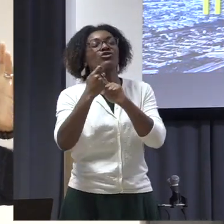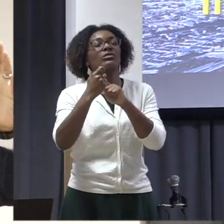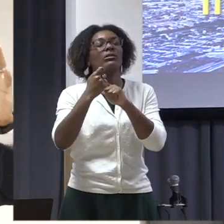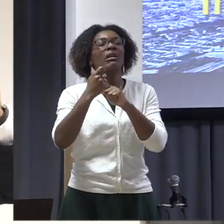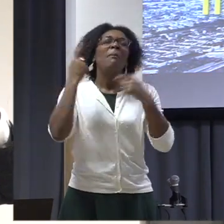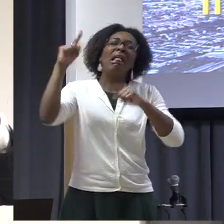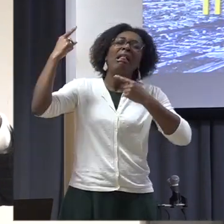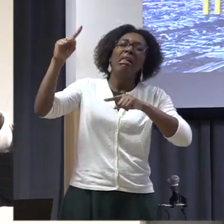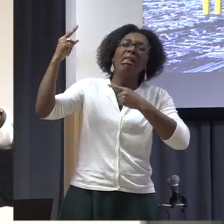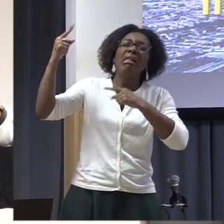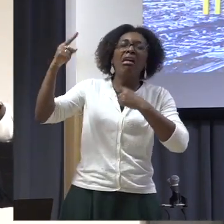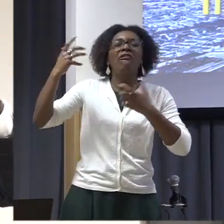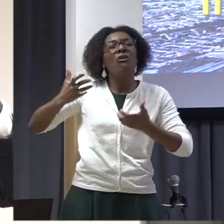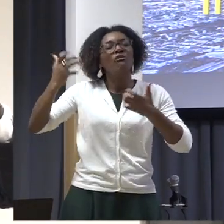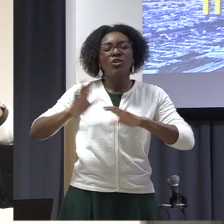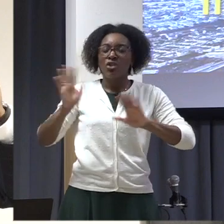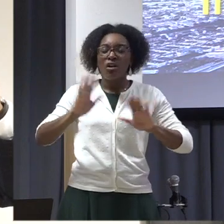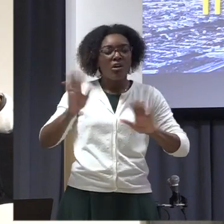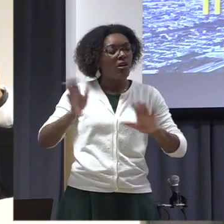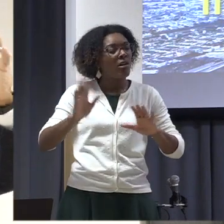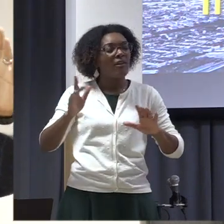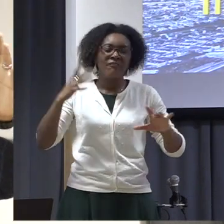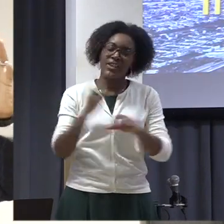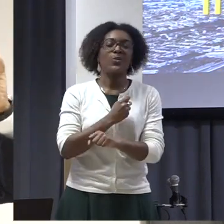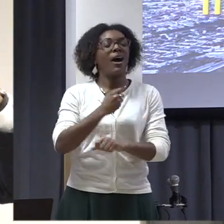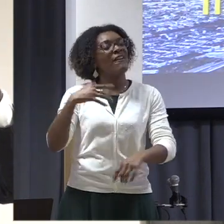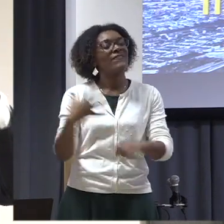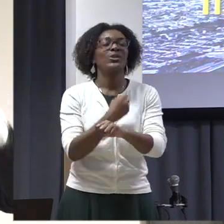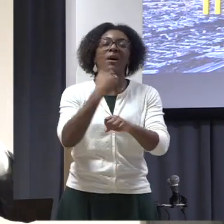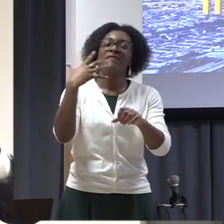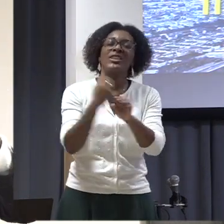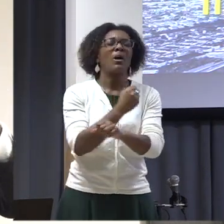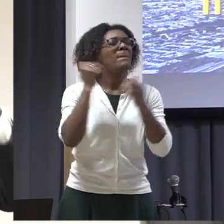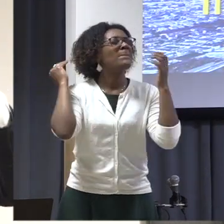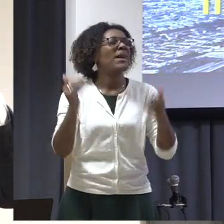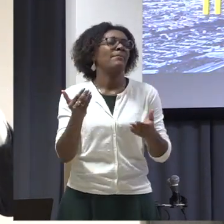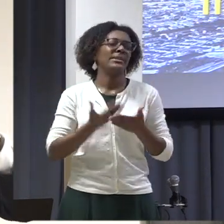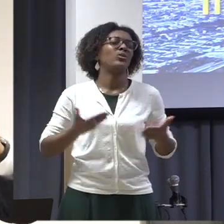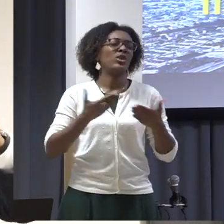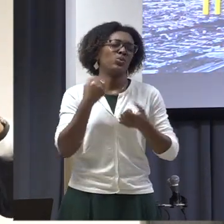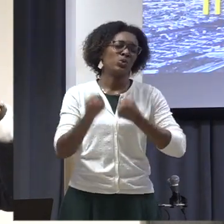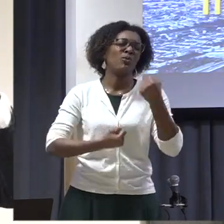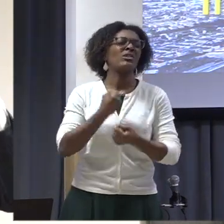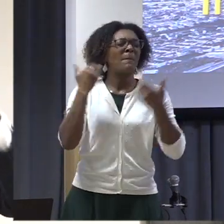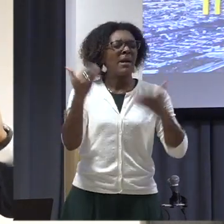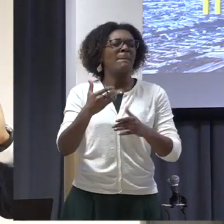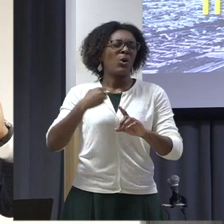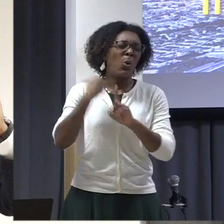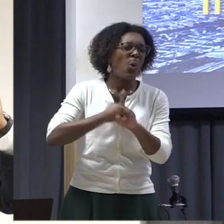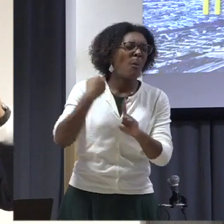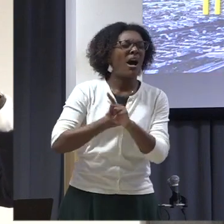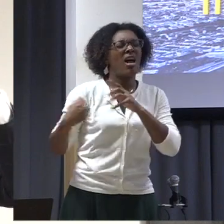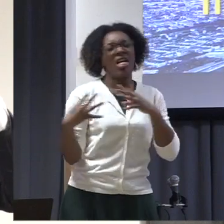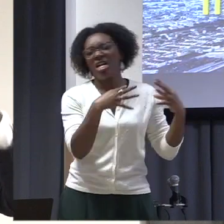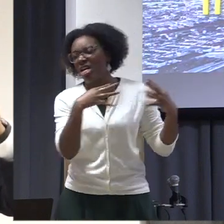plaintes et des lamentations mais dans un registre de victoire malgré les épreuves malgré les combats malgré les